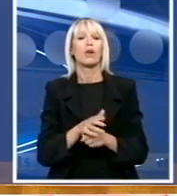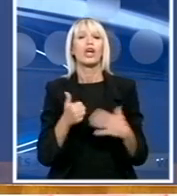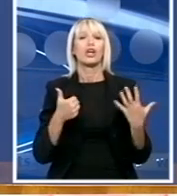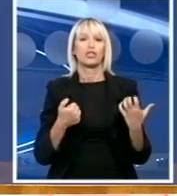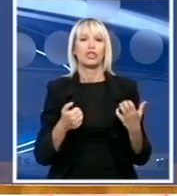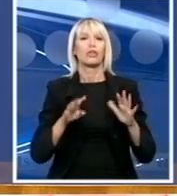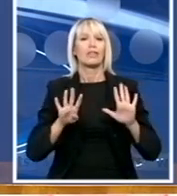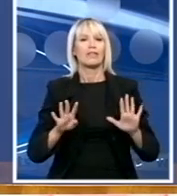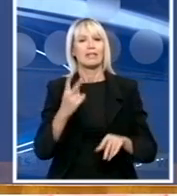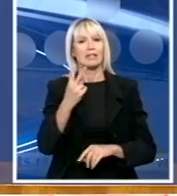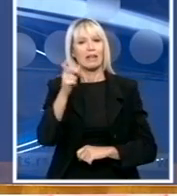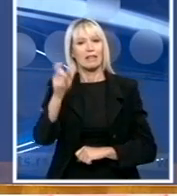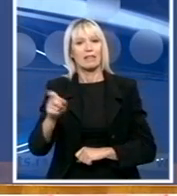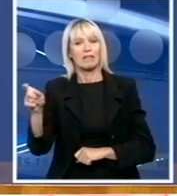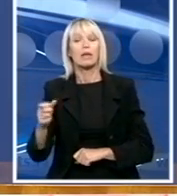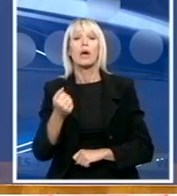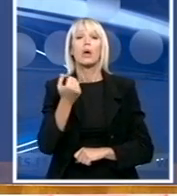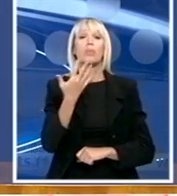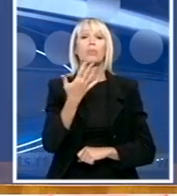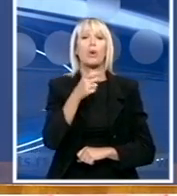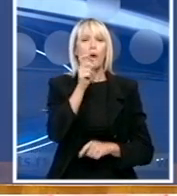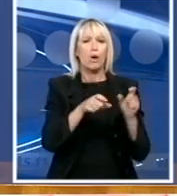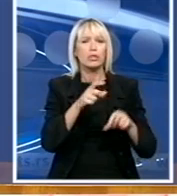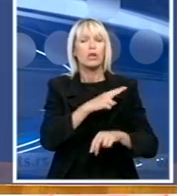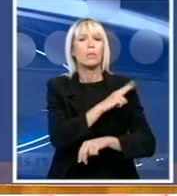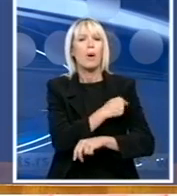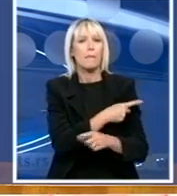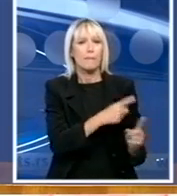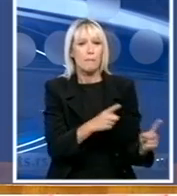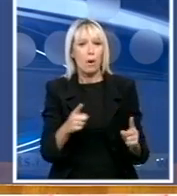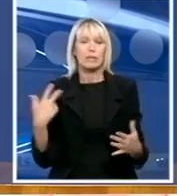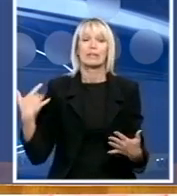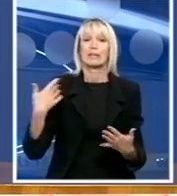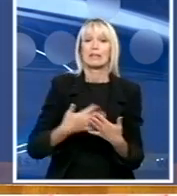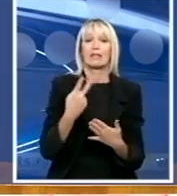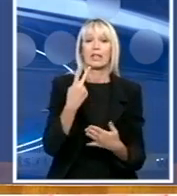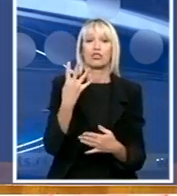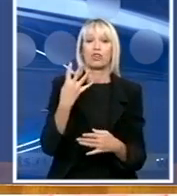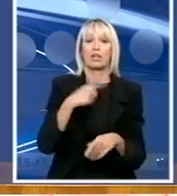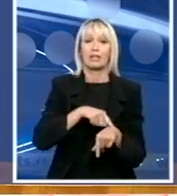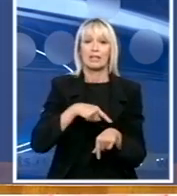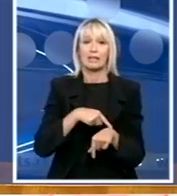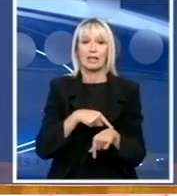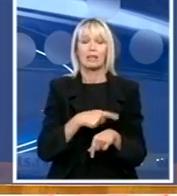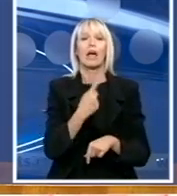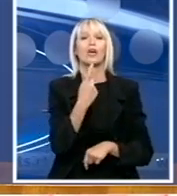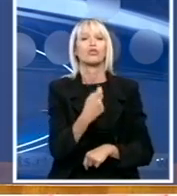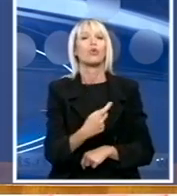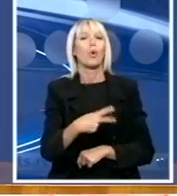692. Broj hospitalizovanih pacijenata u poslednja 24 sata je